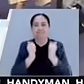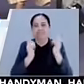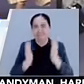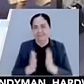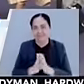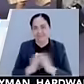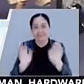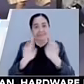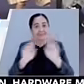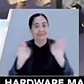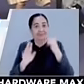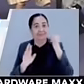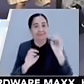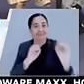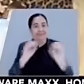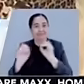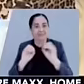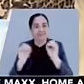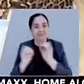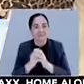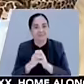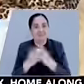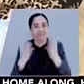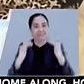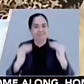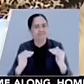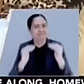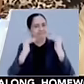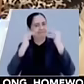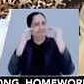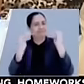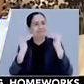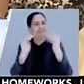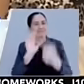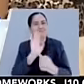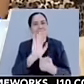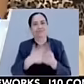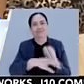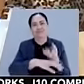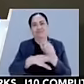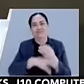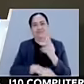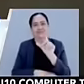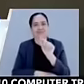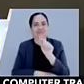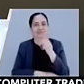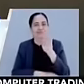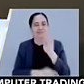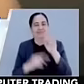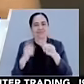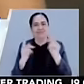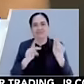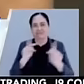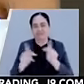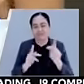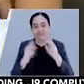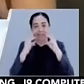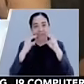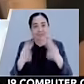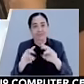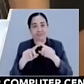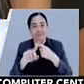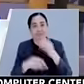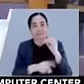sa kanilang pina-level up na magpasikat 2024 performances. Mapapanood yan mula October 21